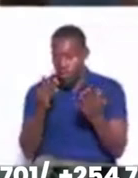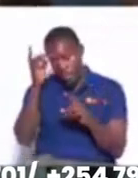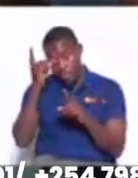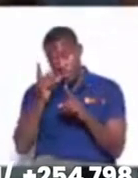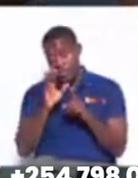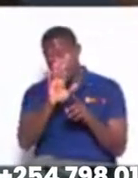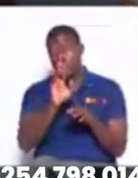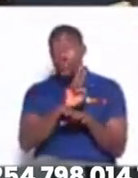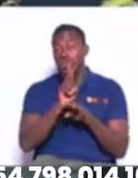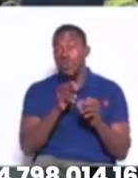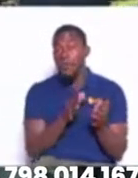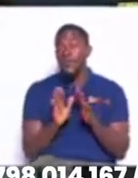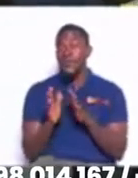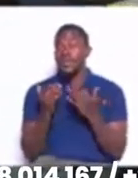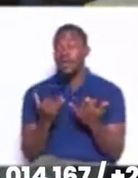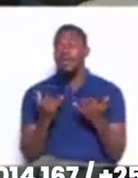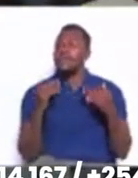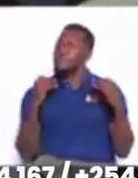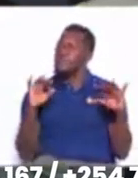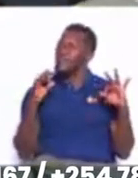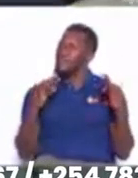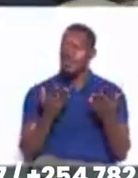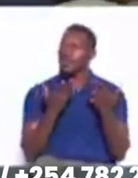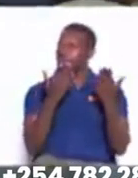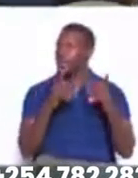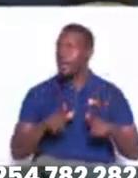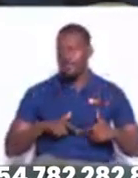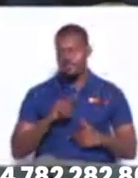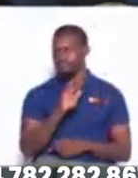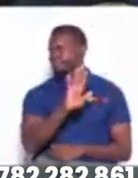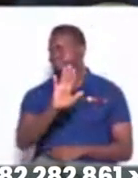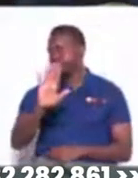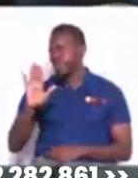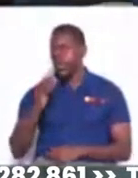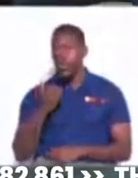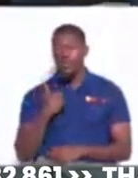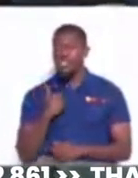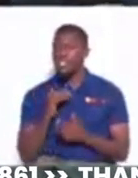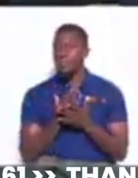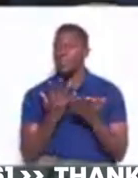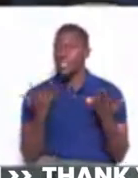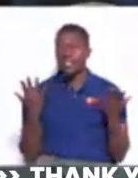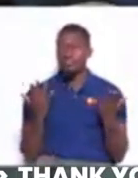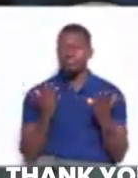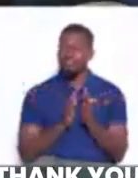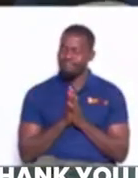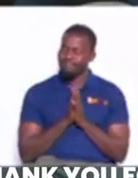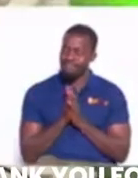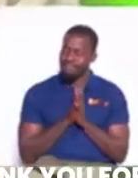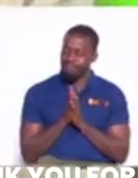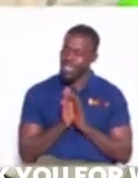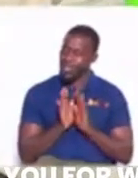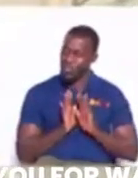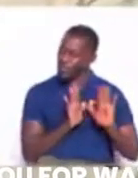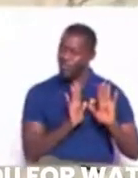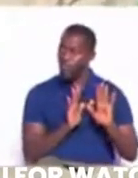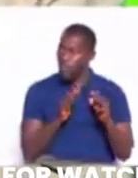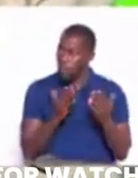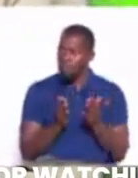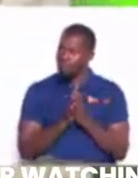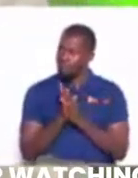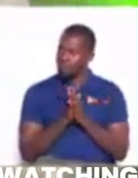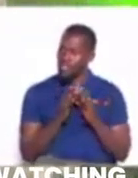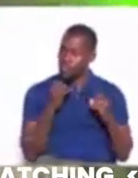sasa, njoo jitoe kwa Yesu. Kuna jambo unahitaji kuliachilia lakini umeshindwa, neema ya Yesu